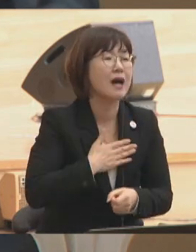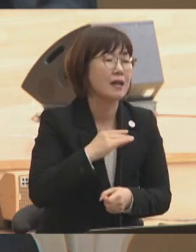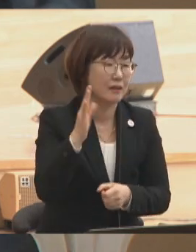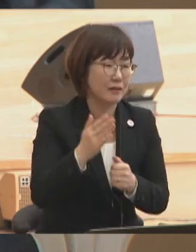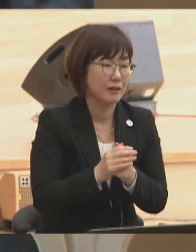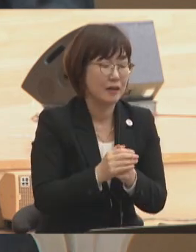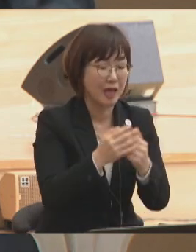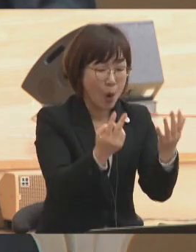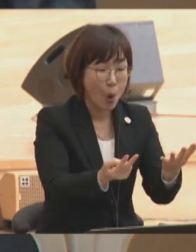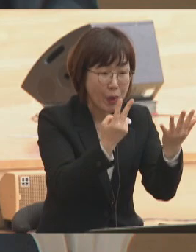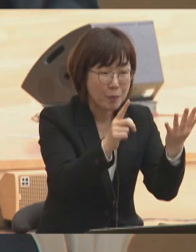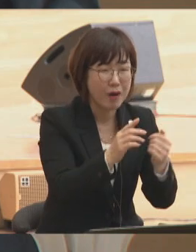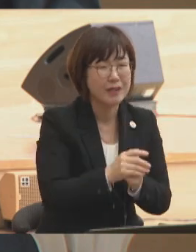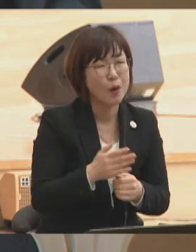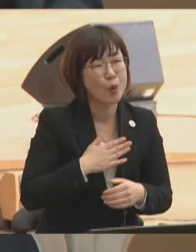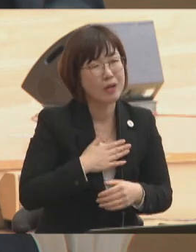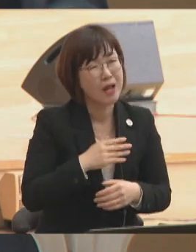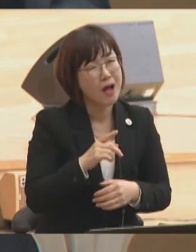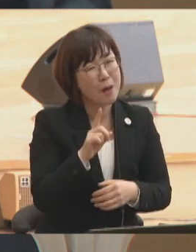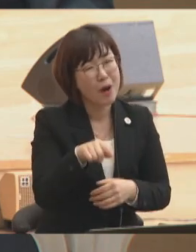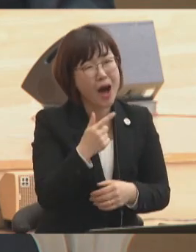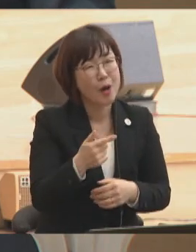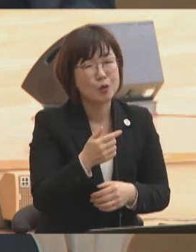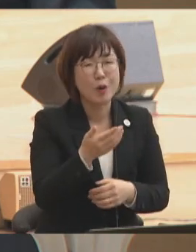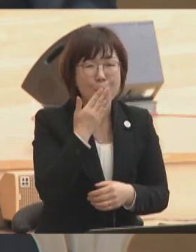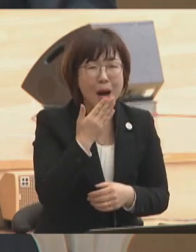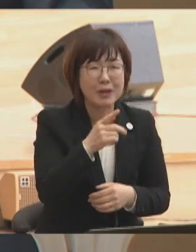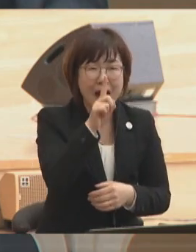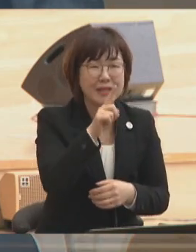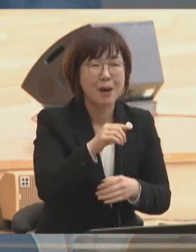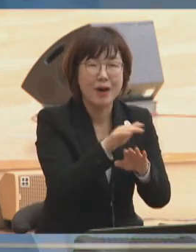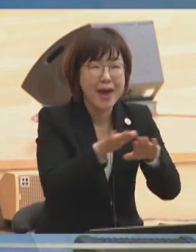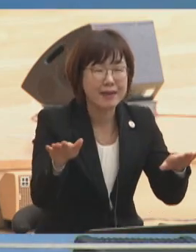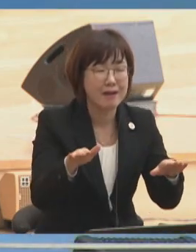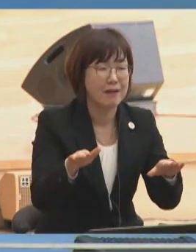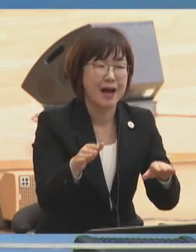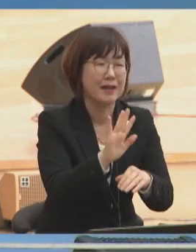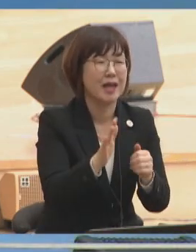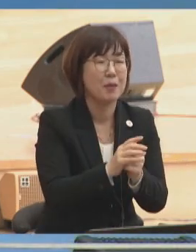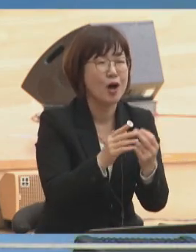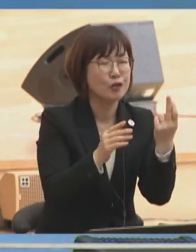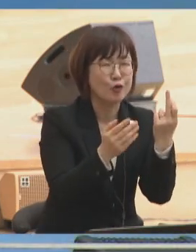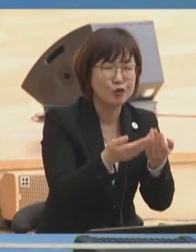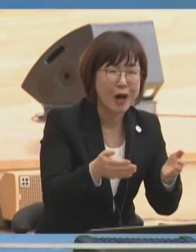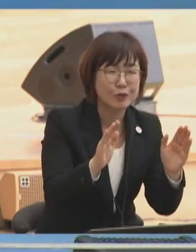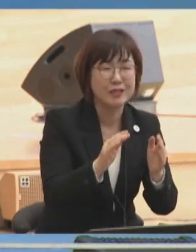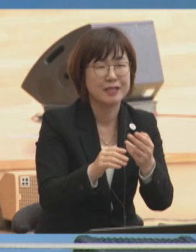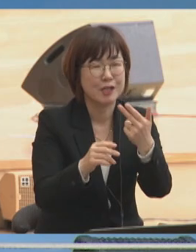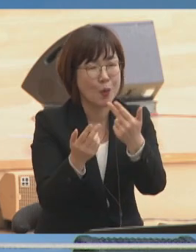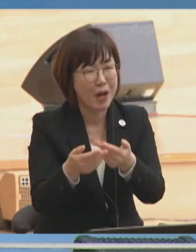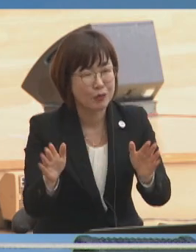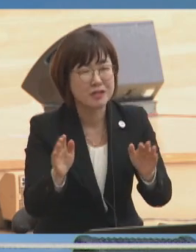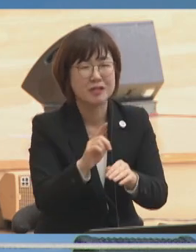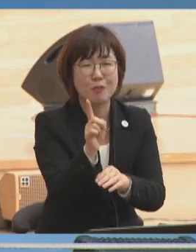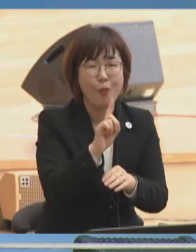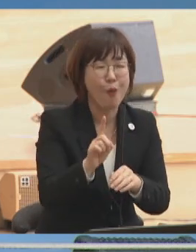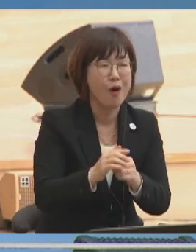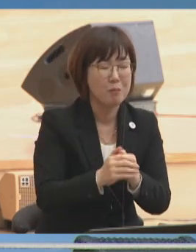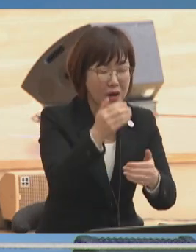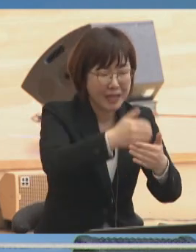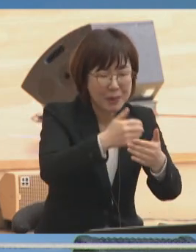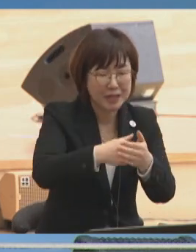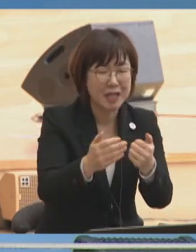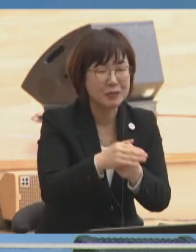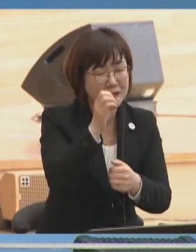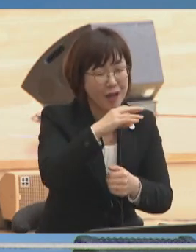끼 해결했는 그 사건이 아닙니다. 오, 한 끼에다가 그다음에 열두 바구니인지 광줄인지 남았으니까 야, 그 남은